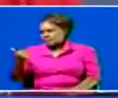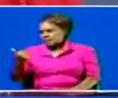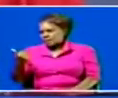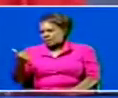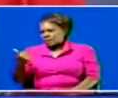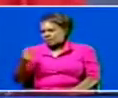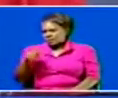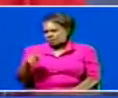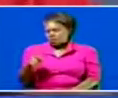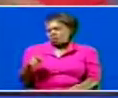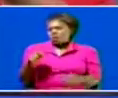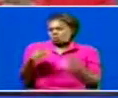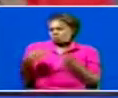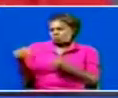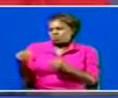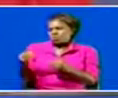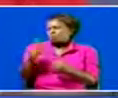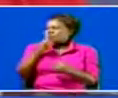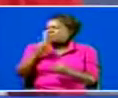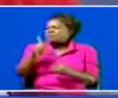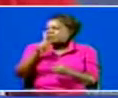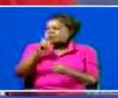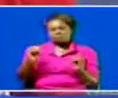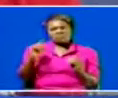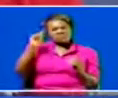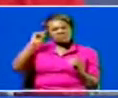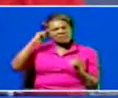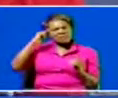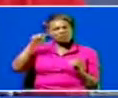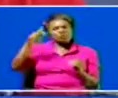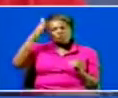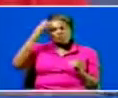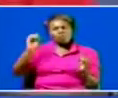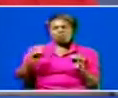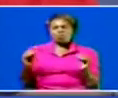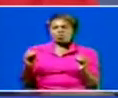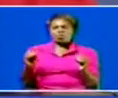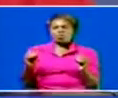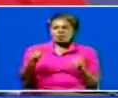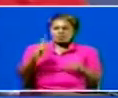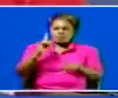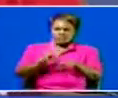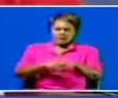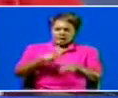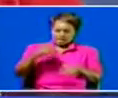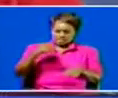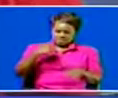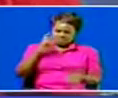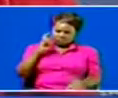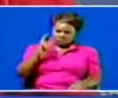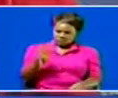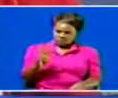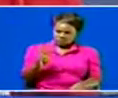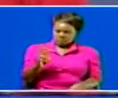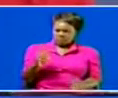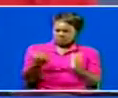kipeperevu anayehayupa kuliko huyo anayenyamaza hujui wawaza nini. Na ikiwa limekufika na waliona la kukaa